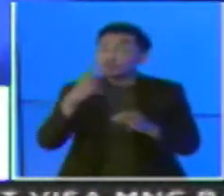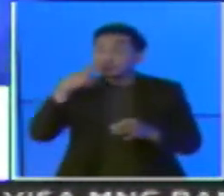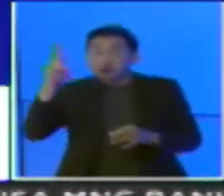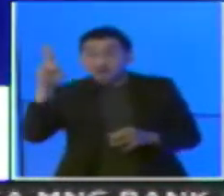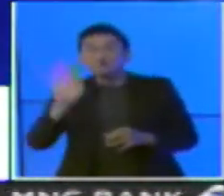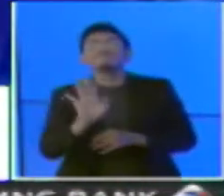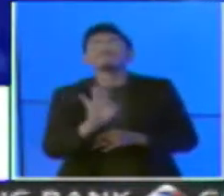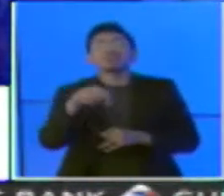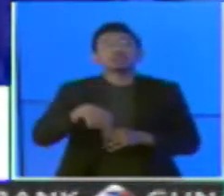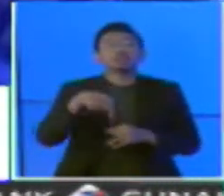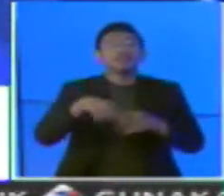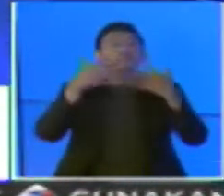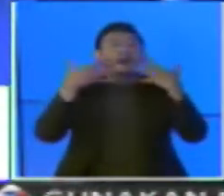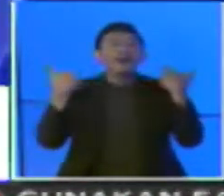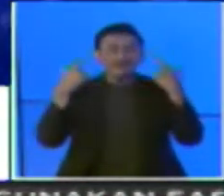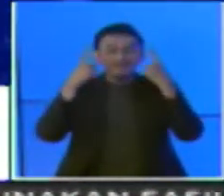Timur.